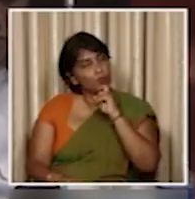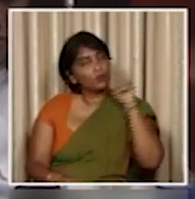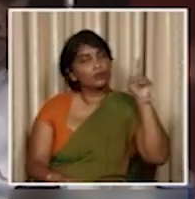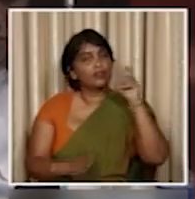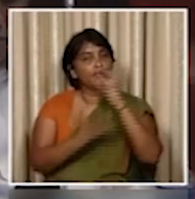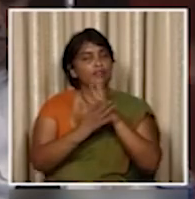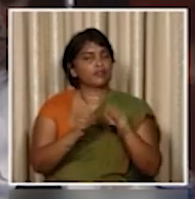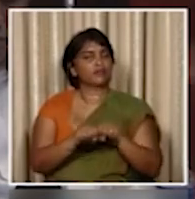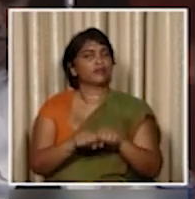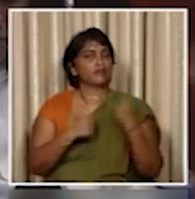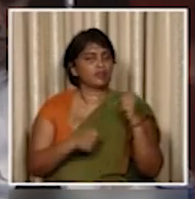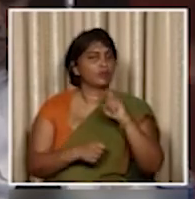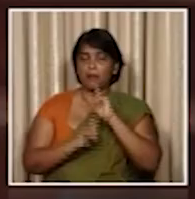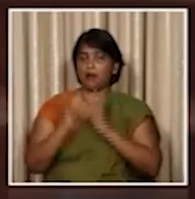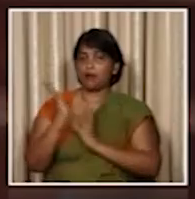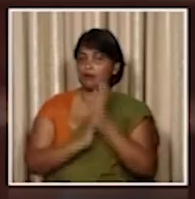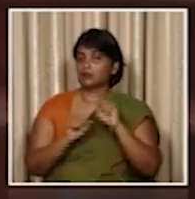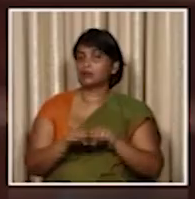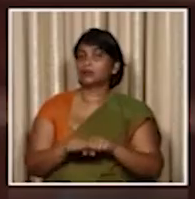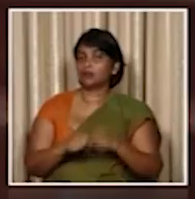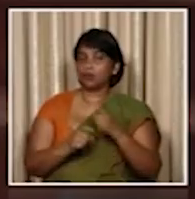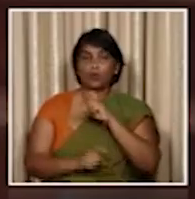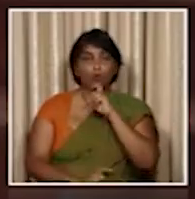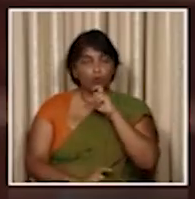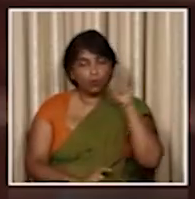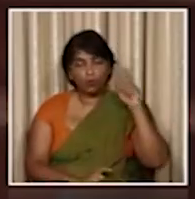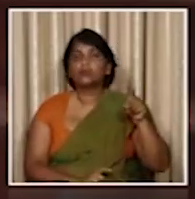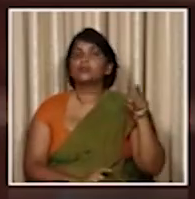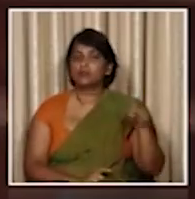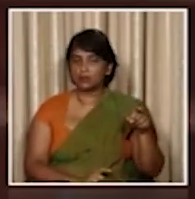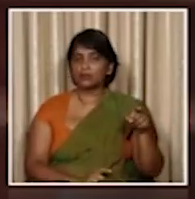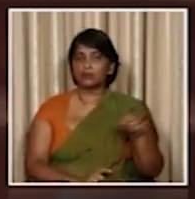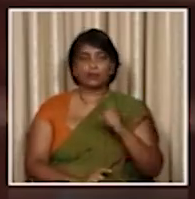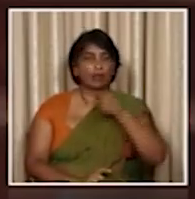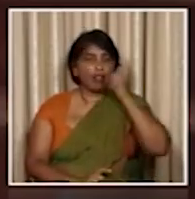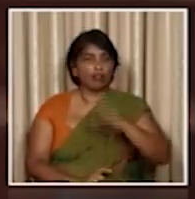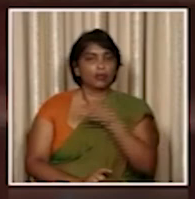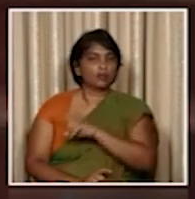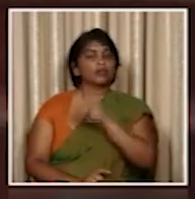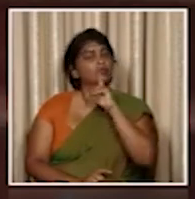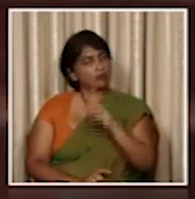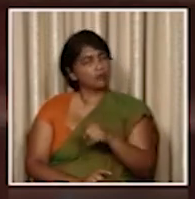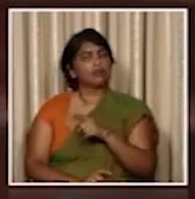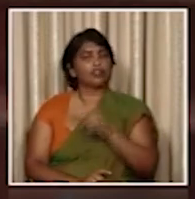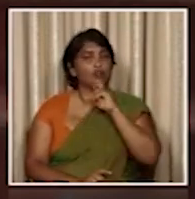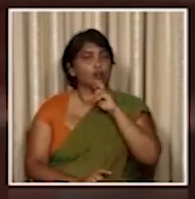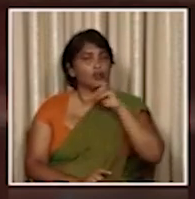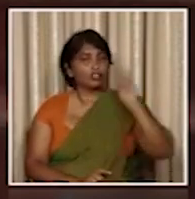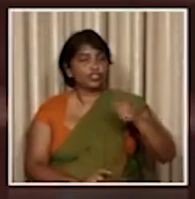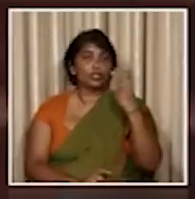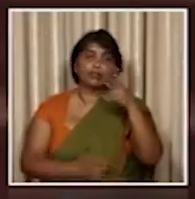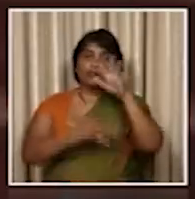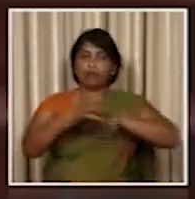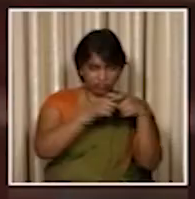විවස්ථාව උල්ලංඝනය කළා තියෙන්නේ. නඩුව දාලා මාස 5යි. උසාවියක තියෙන දිම්පු නැති නඩු තීන්දුවක් මෙතුමා කියනවා විනිසුරු දෙන්නේ කියලා ඉවරයි